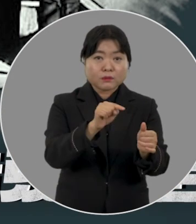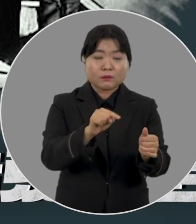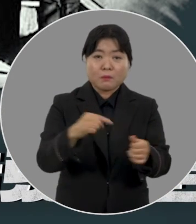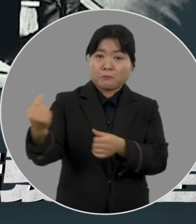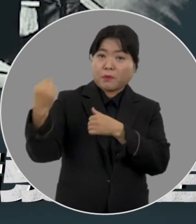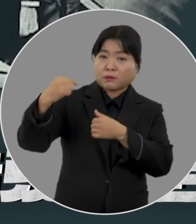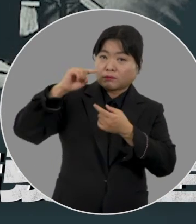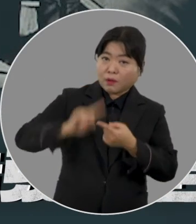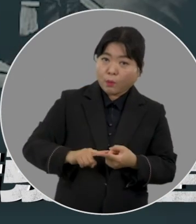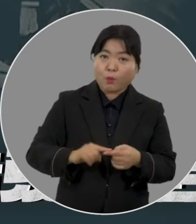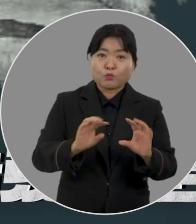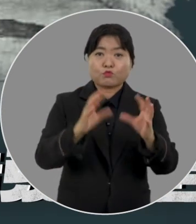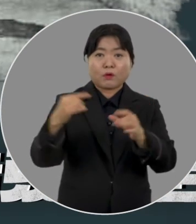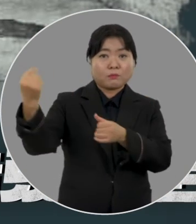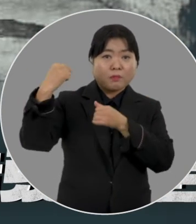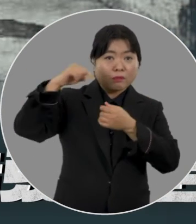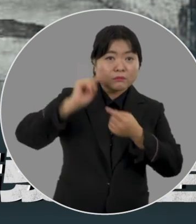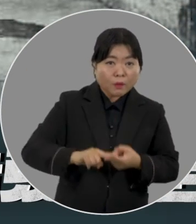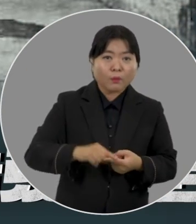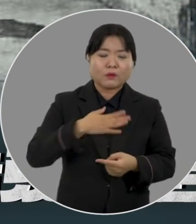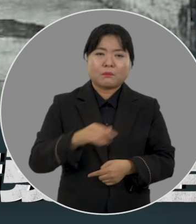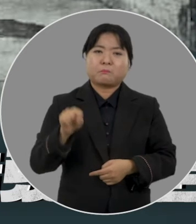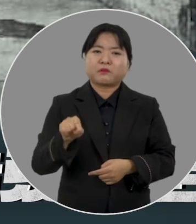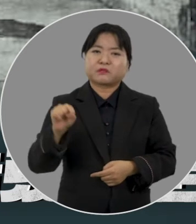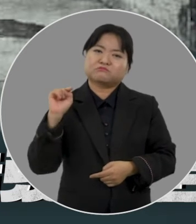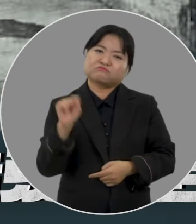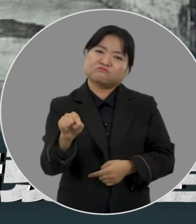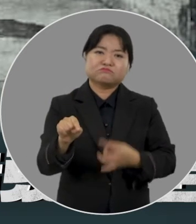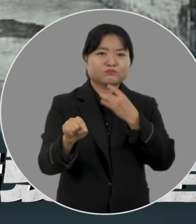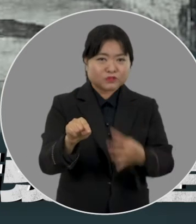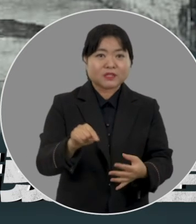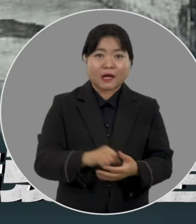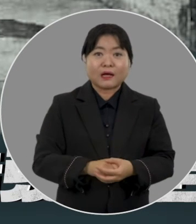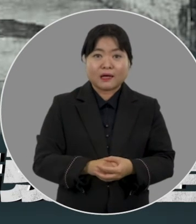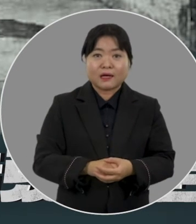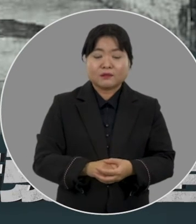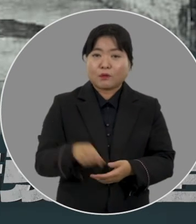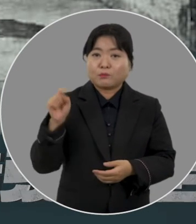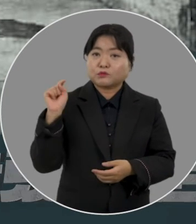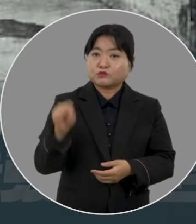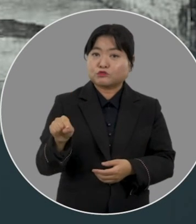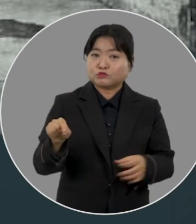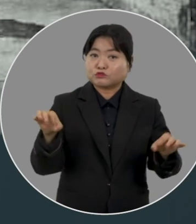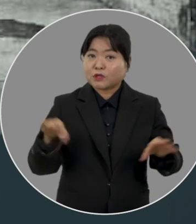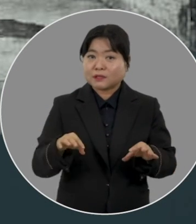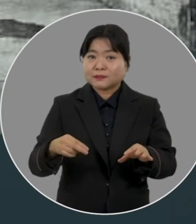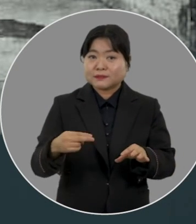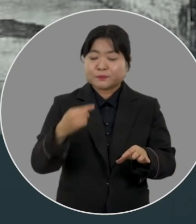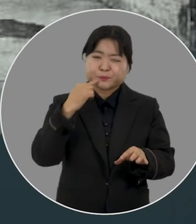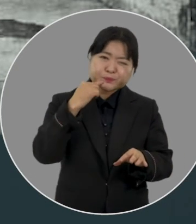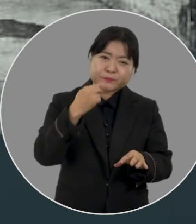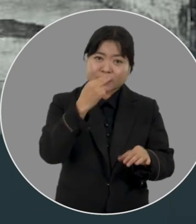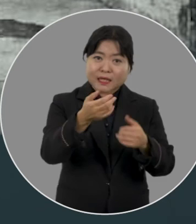명령을 받은 대로 국가의 명에 따라서 나는 버튼을 눌렀을 뿐이다. 근데 버튼을 누르는 순간